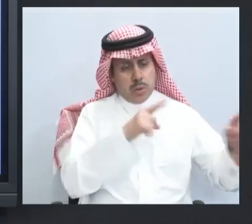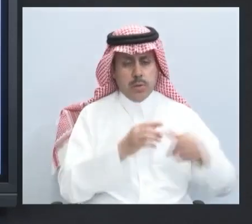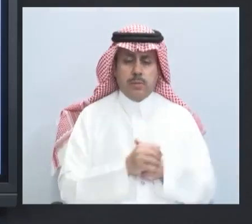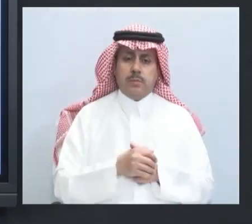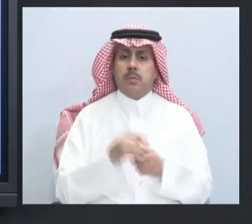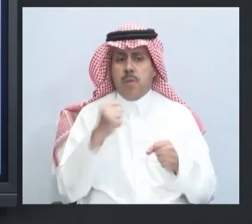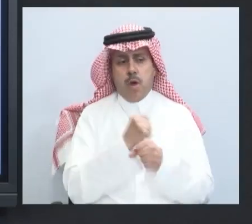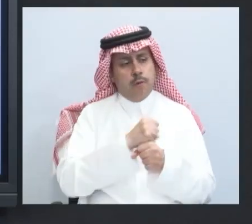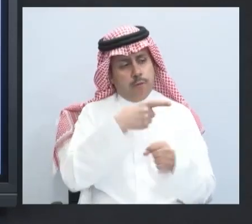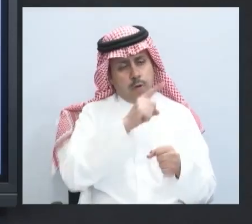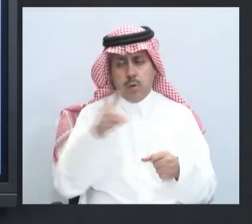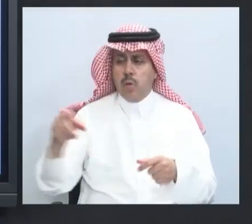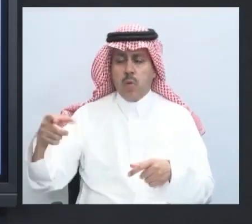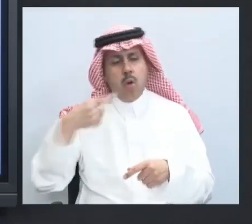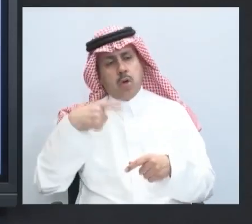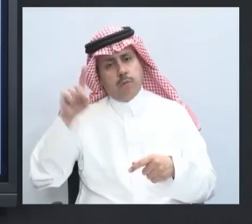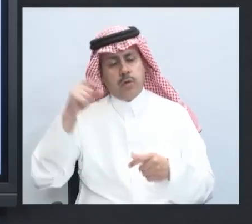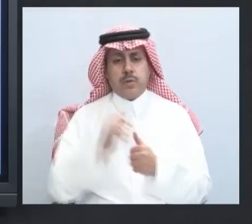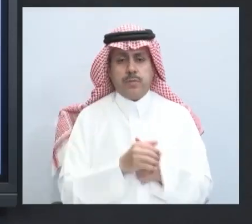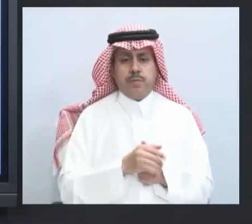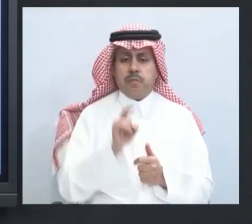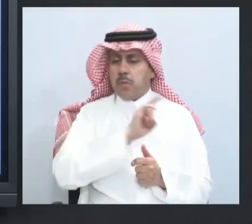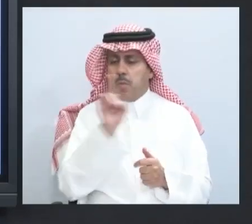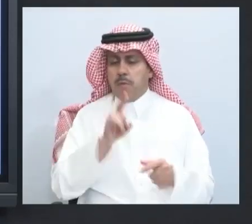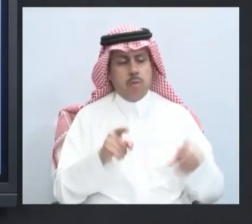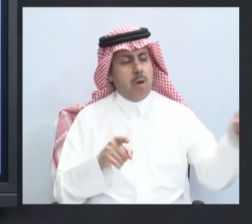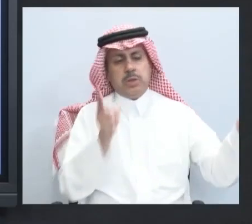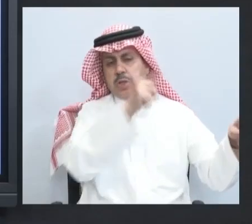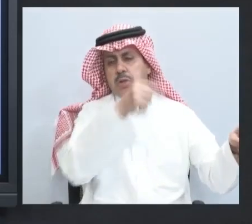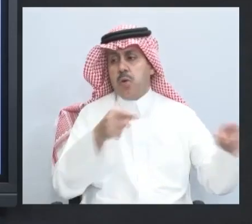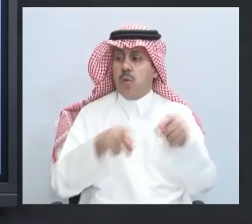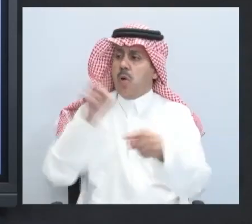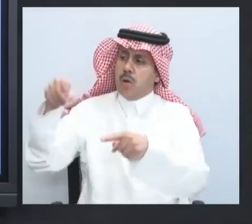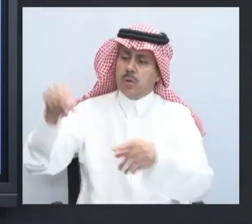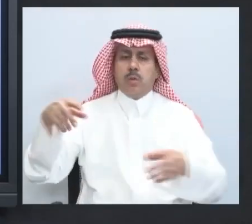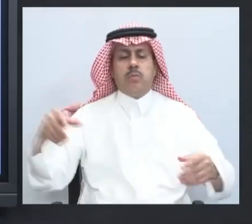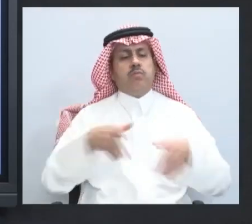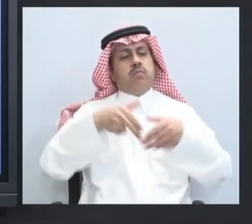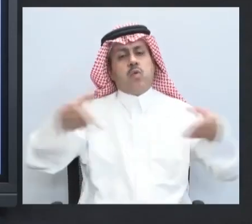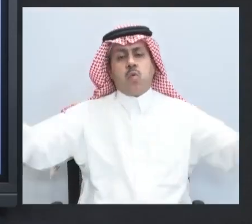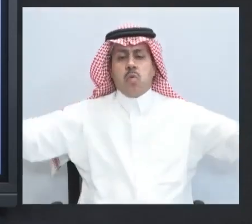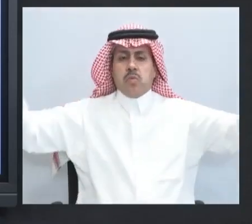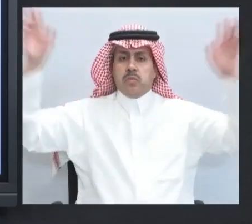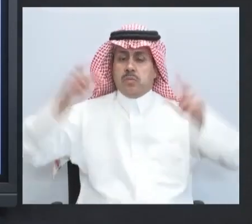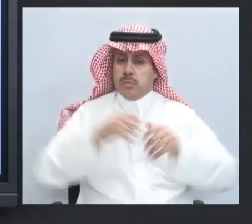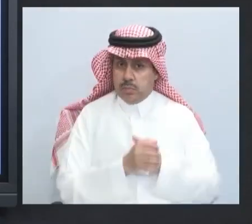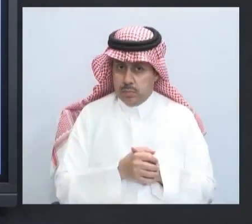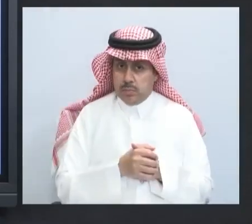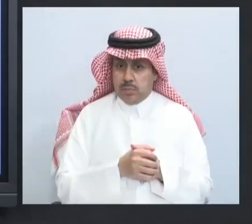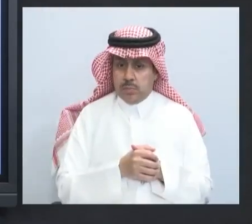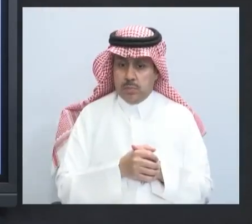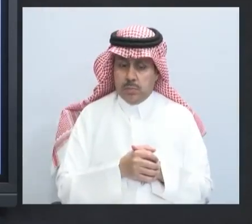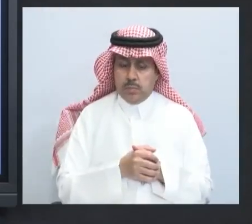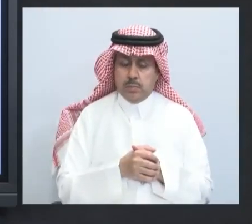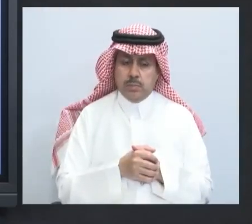بما فعلت ولم تقتنع بما فعلت زميلتها في خارج الفصل او داخله